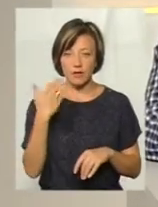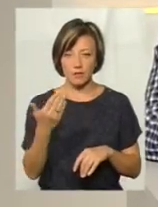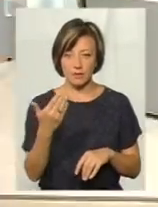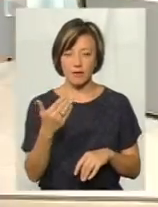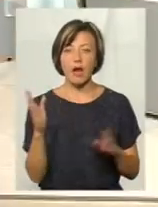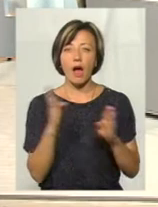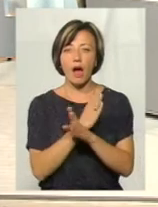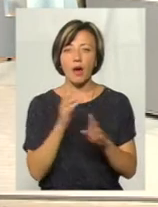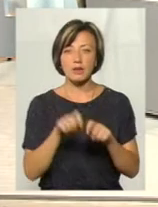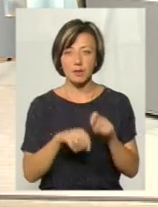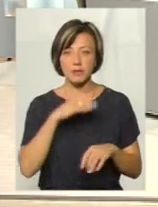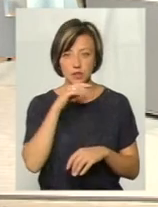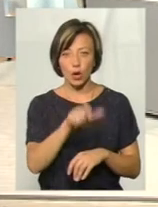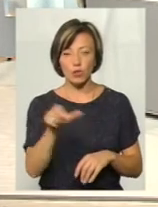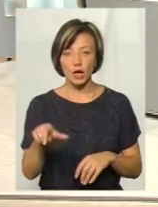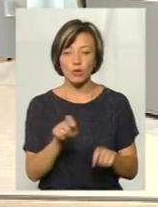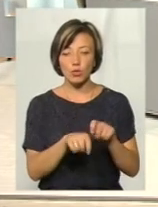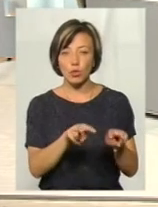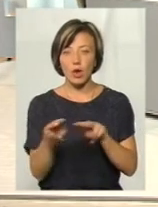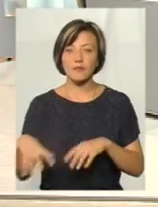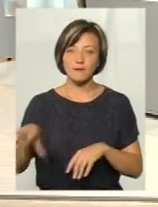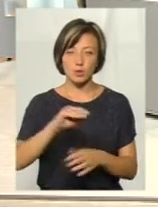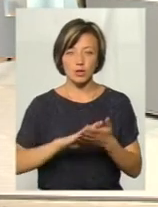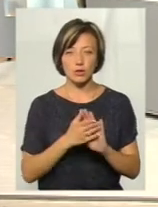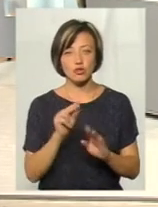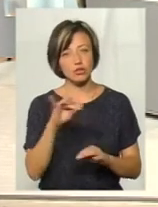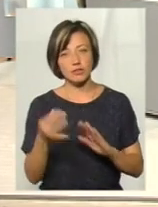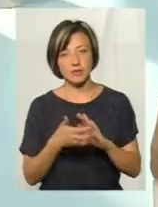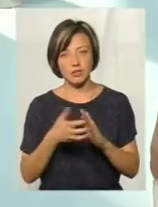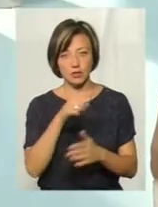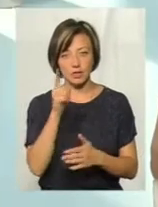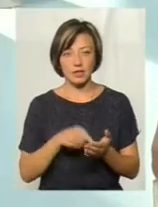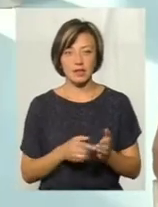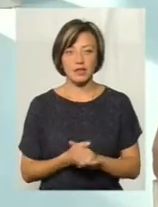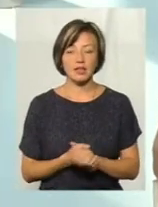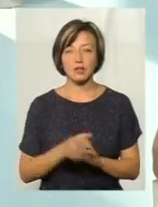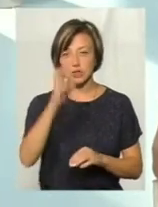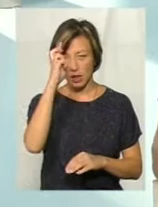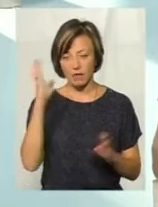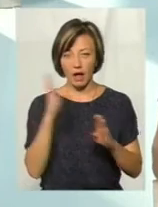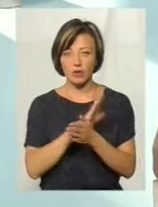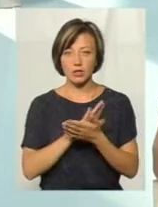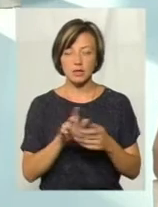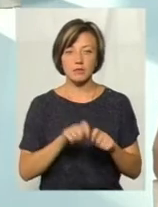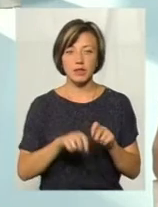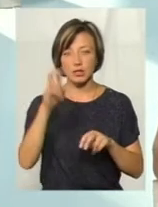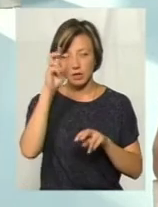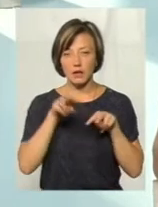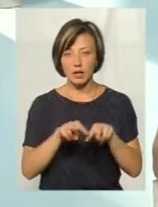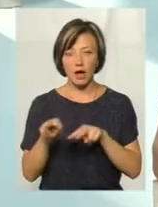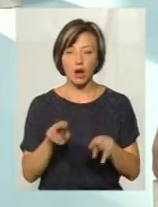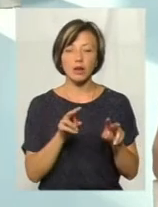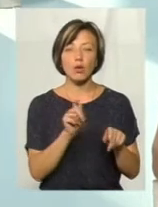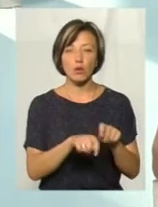екоінспекції багато людей вистачає, щоб контролювати всю ситуацію, чи не вистачає? Державна екологічна інспекція здійснює державний нагляд-контроль